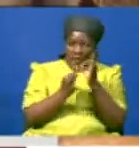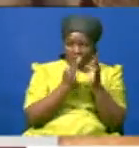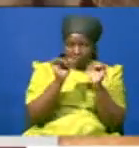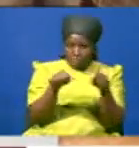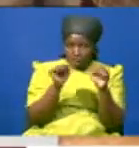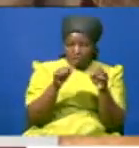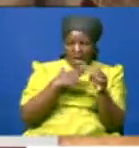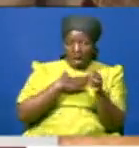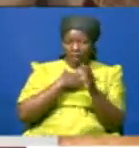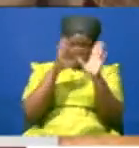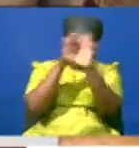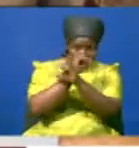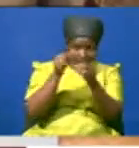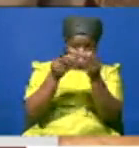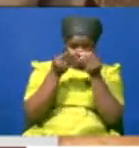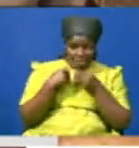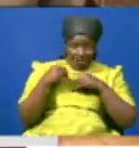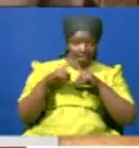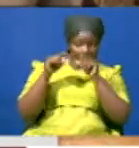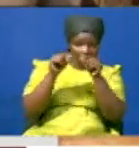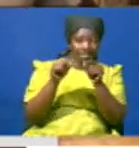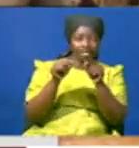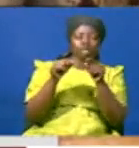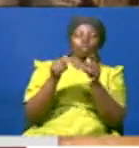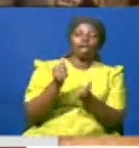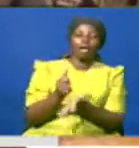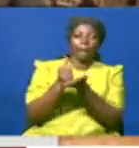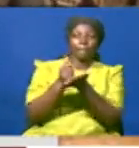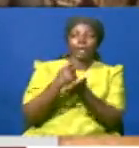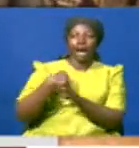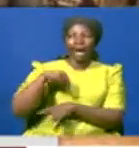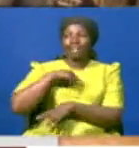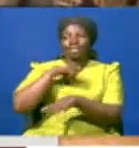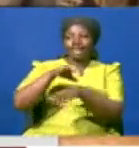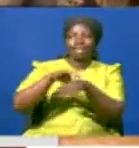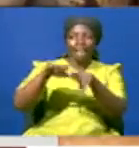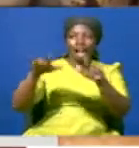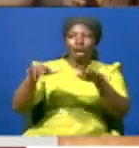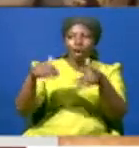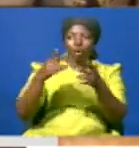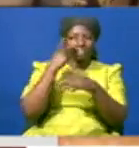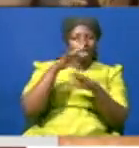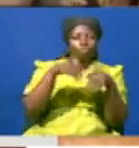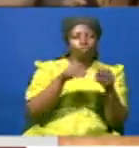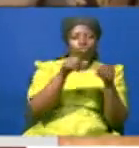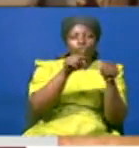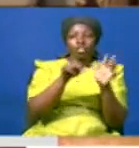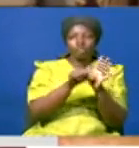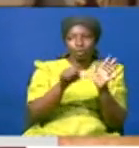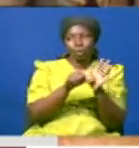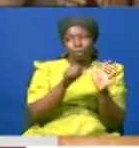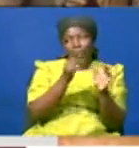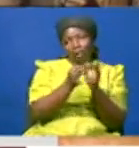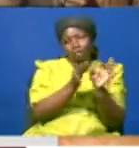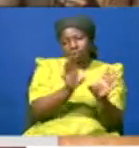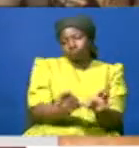angefikishiwa ujumbe huu, atutafutie mahali au aone vile atasuluhisha ile tatizo. Kama ni tugawanyiwe